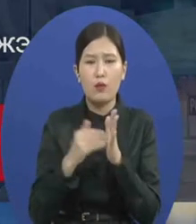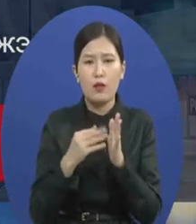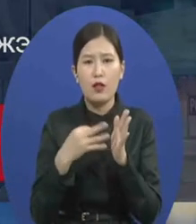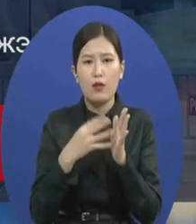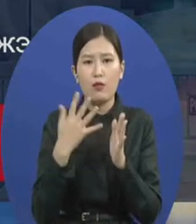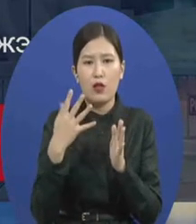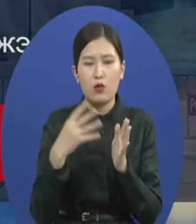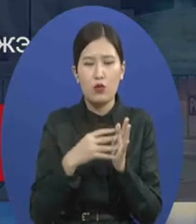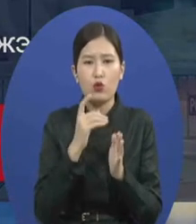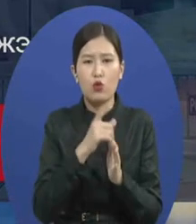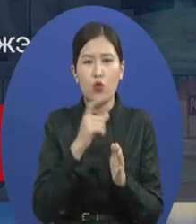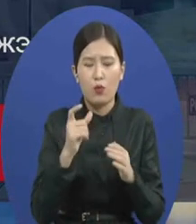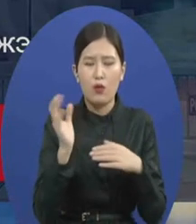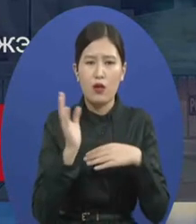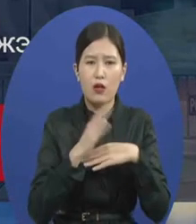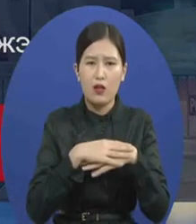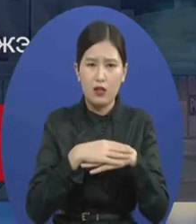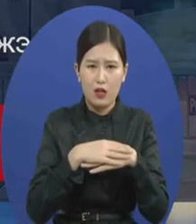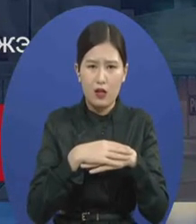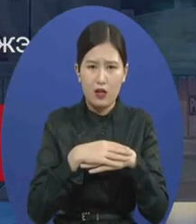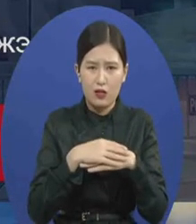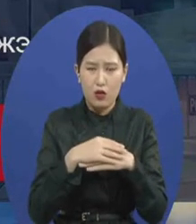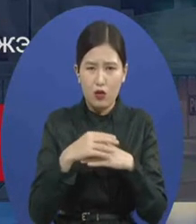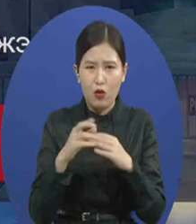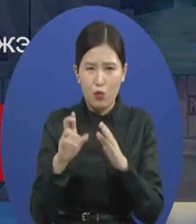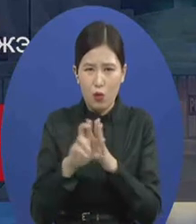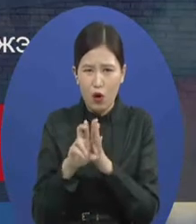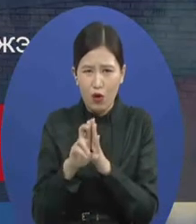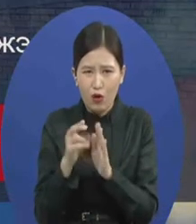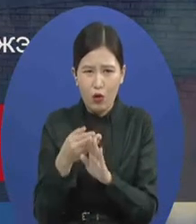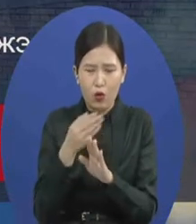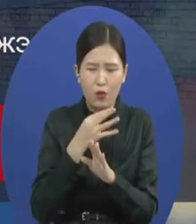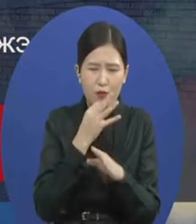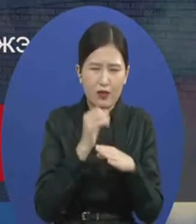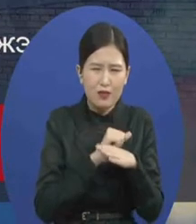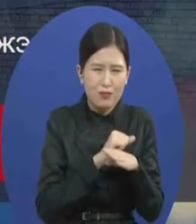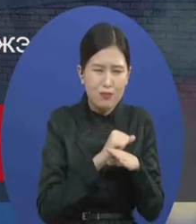126859 хүн нас барах эрсдлээс өнгөрсөн хугацаанд сэргийлж ажилласан.